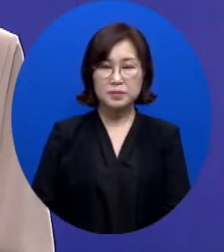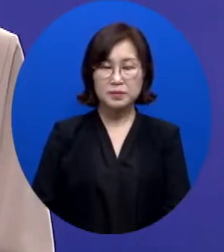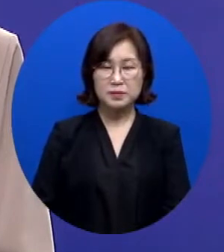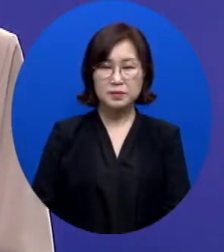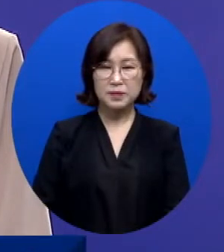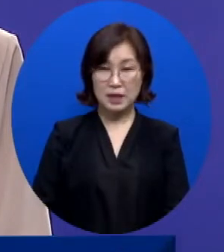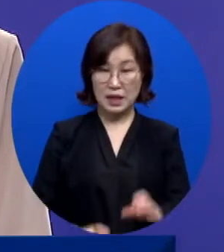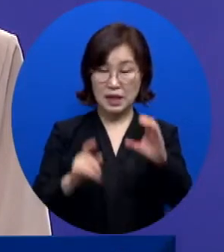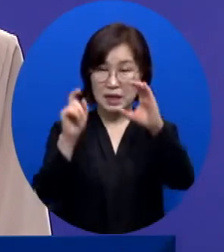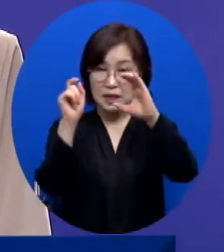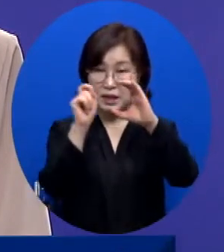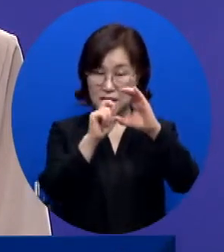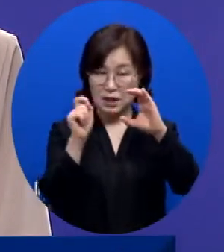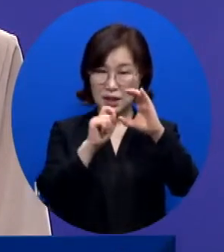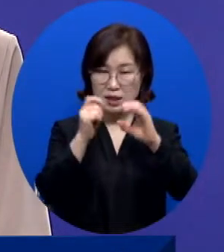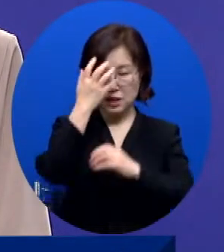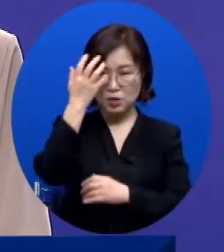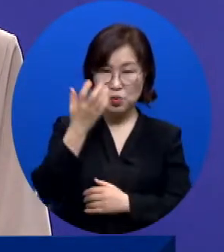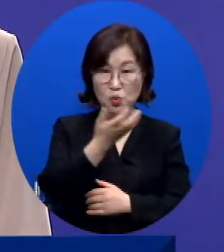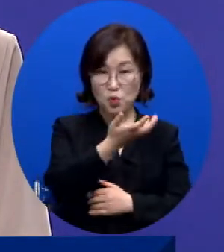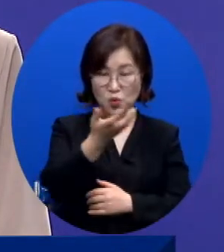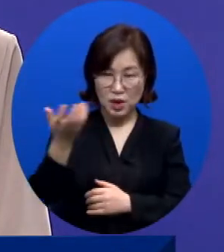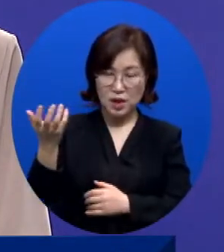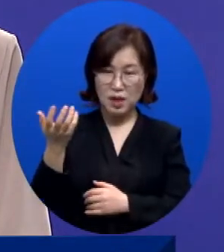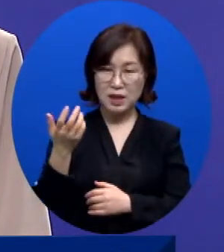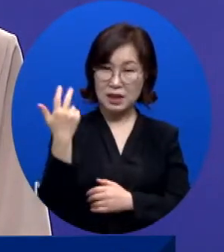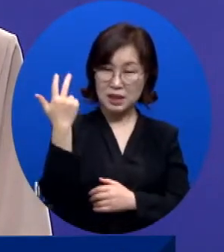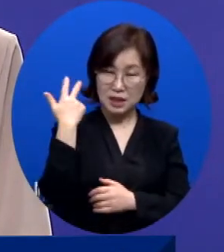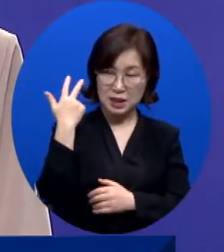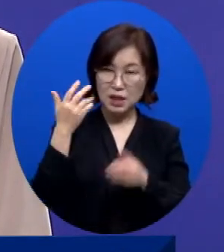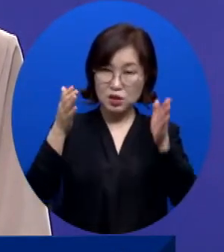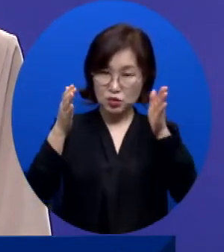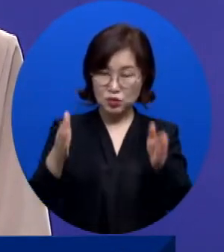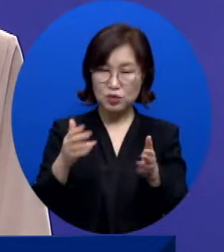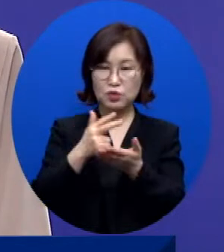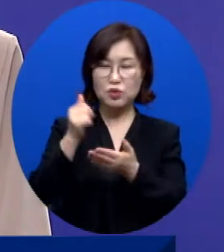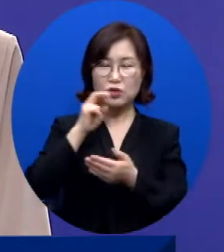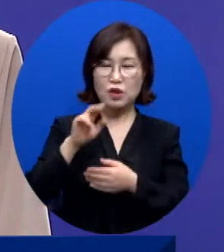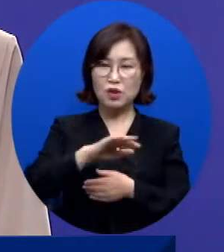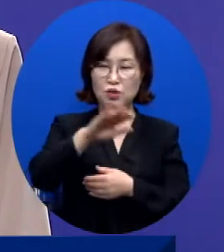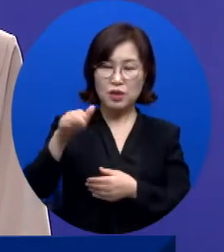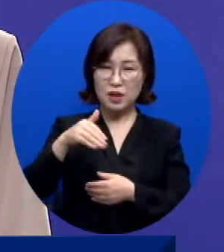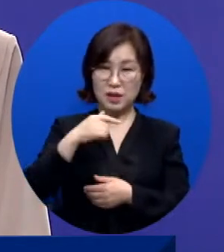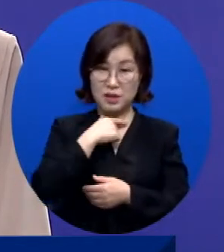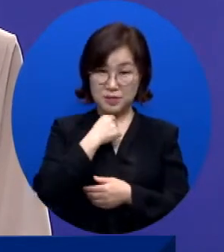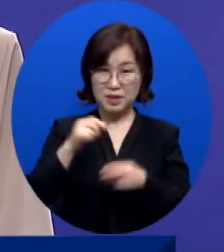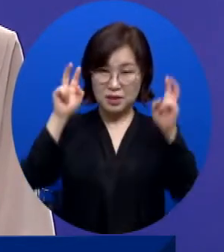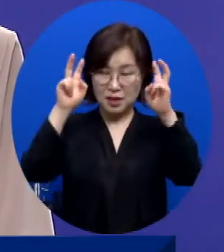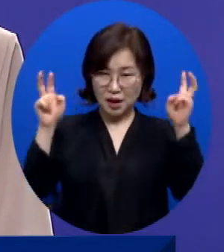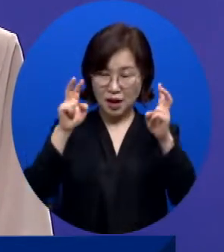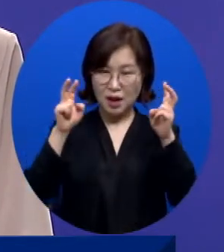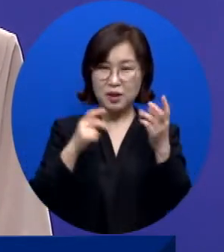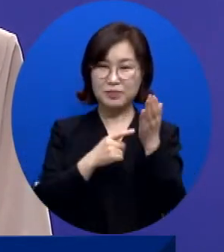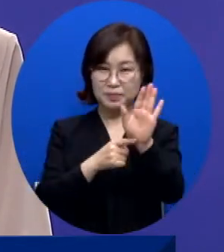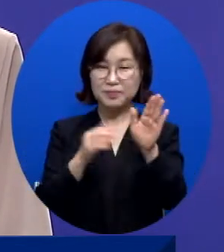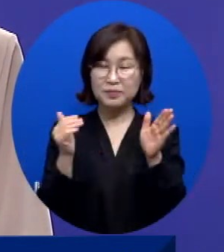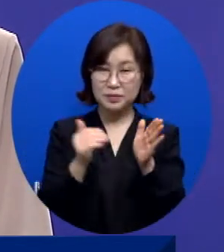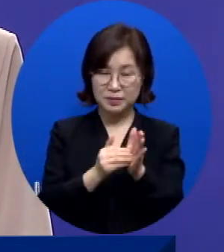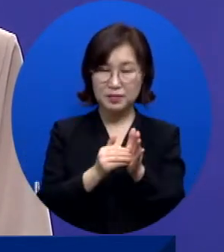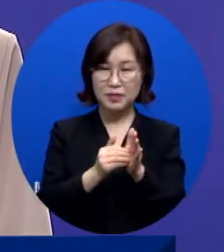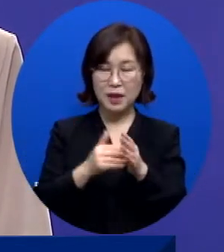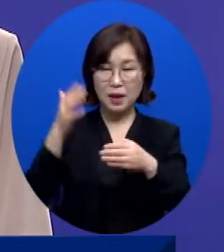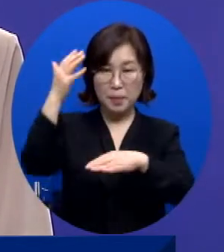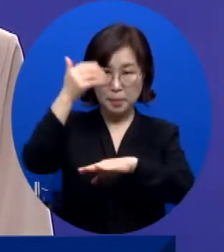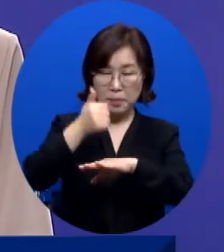CTS가 특별 모금 방송 CTS 위크를 지난 한 주 동안 주여 우리가 가겠나의 달을 주제로 진행했습니다. 마지막 날은